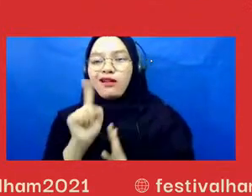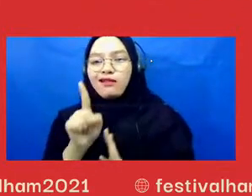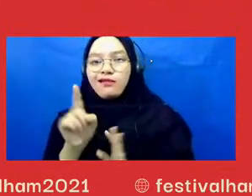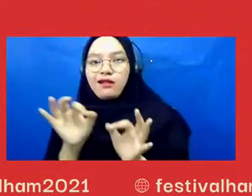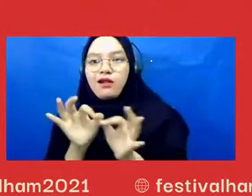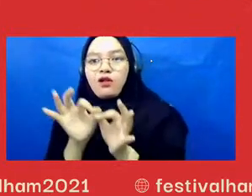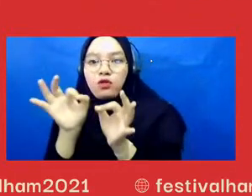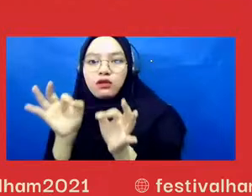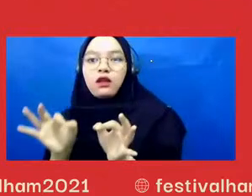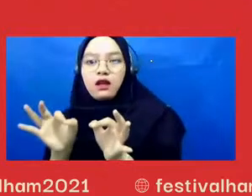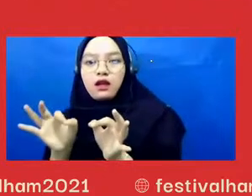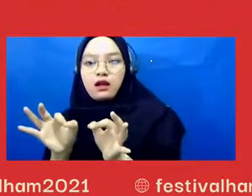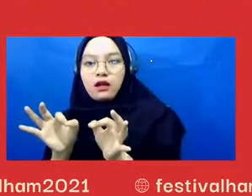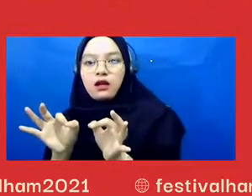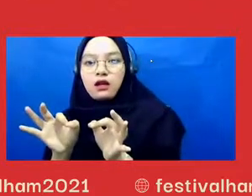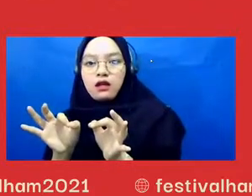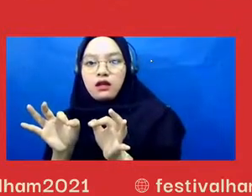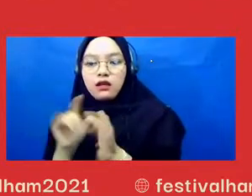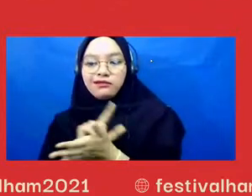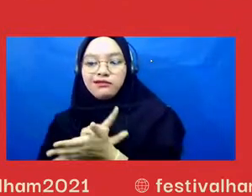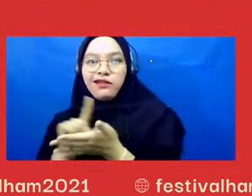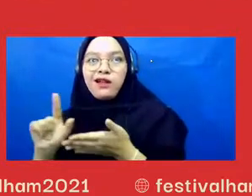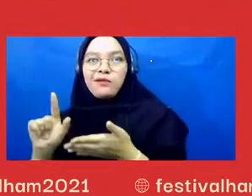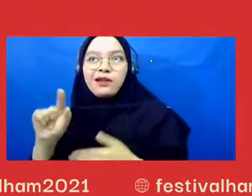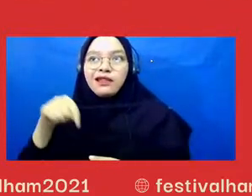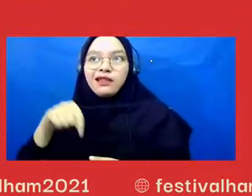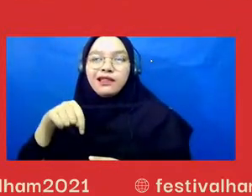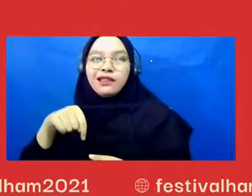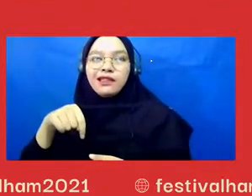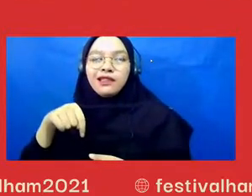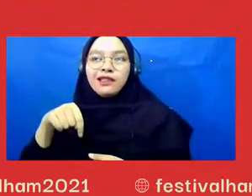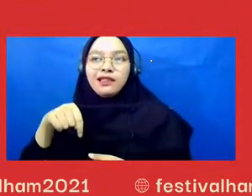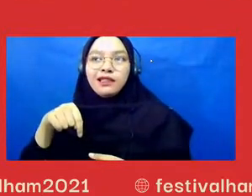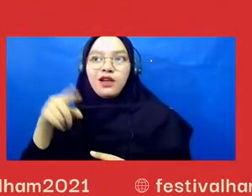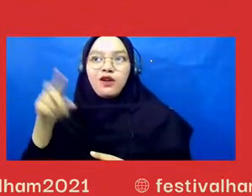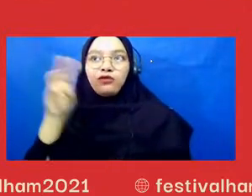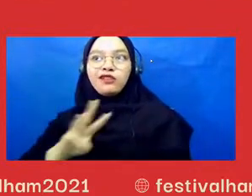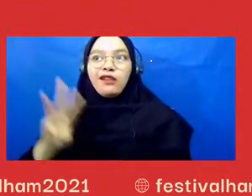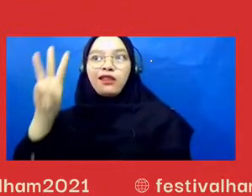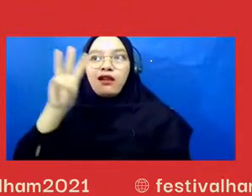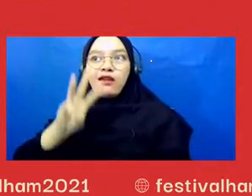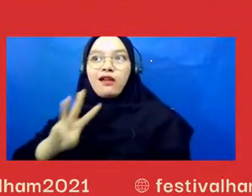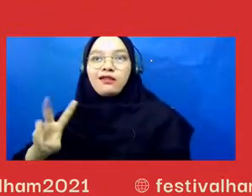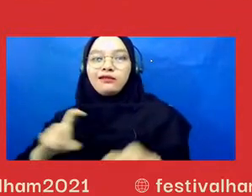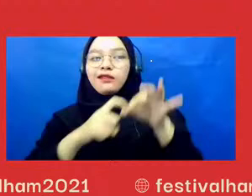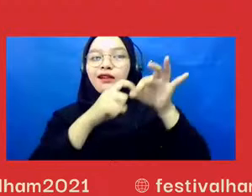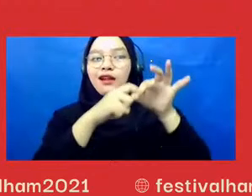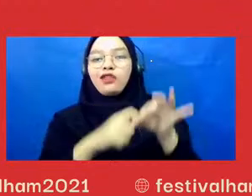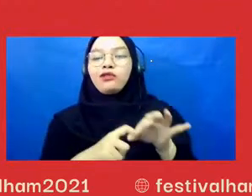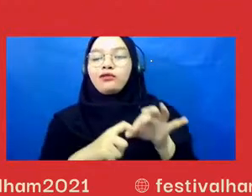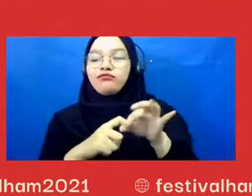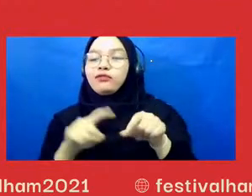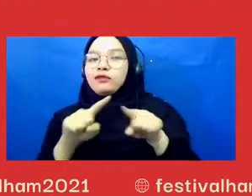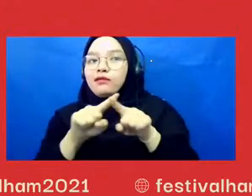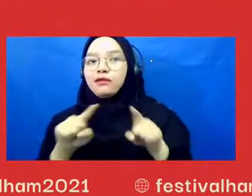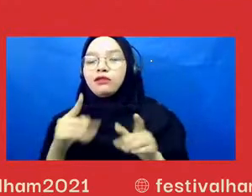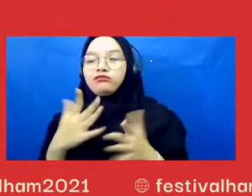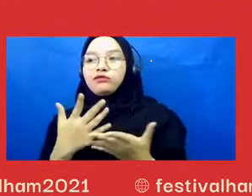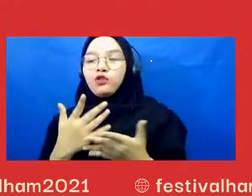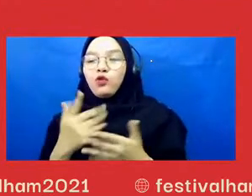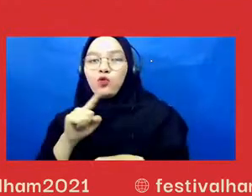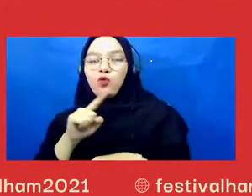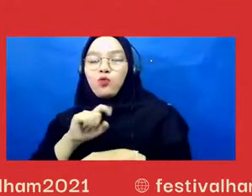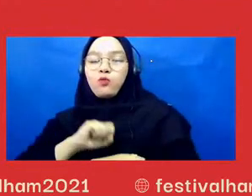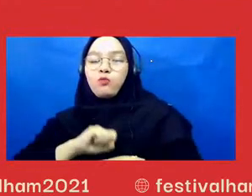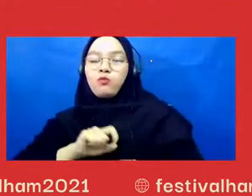yang selama ini bergantung pada pariwisata misalnya. Tapi kemudian ketika